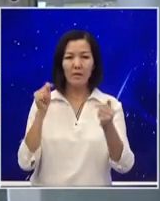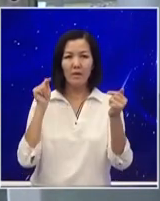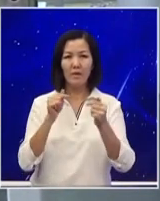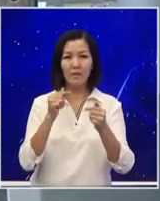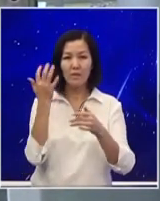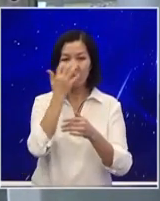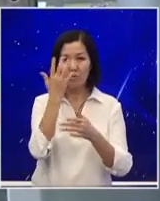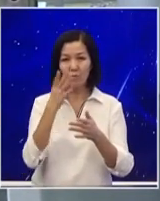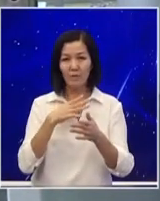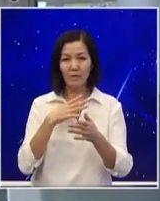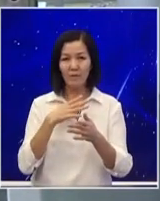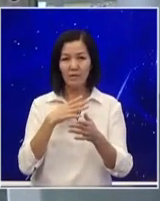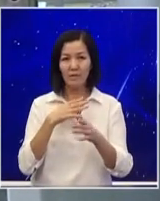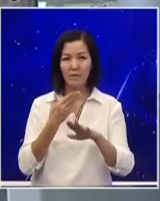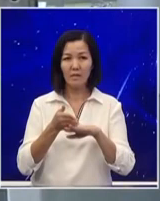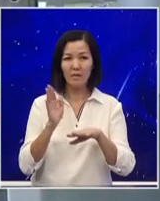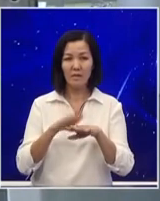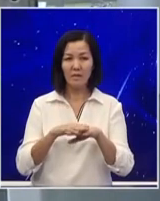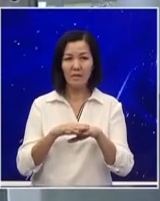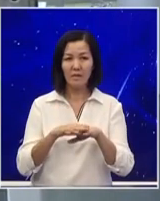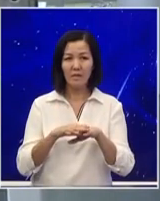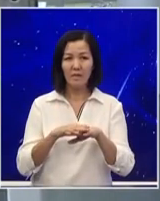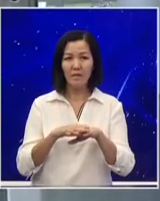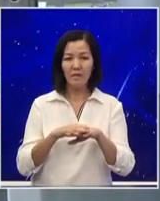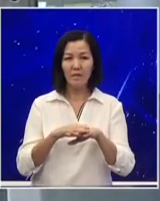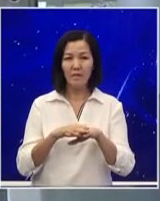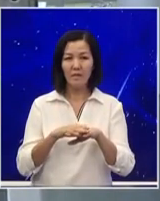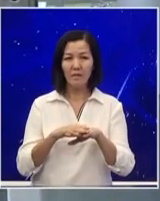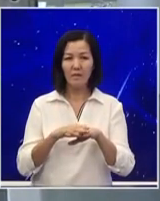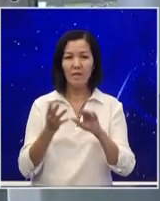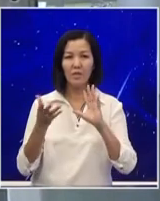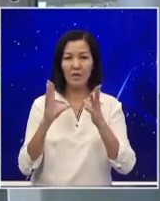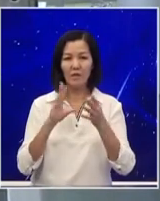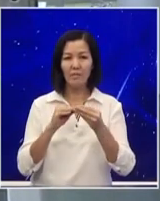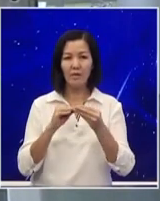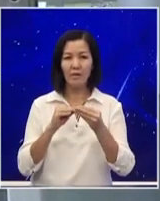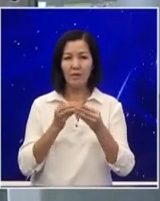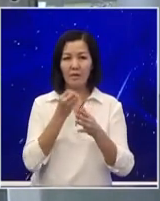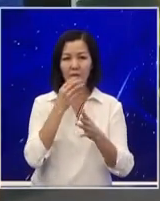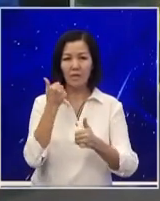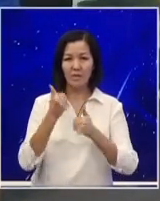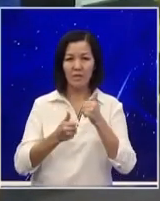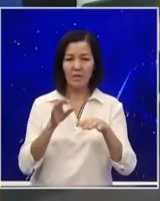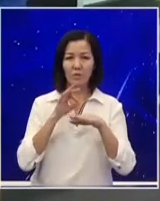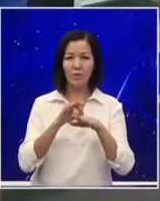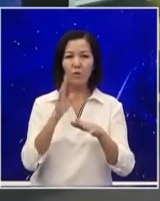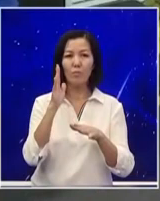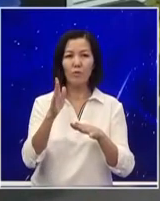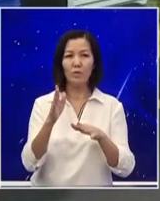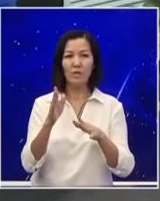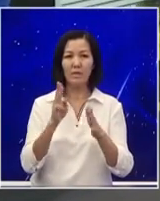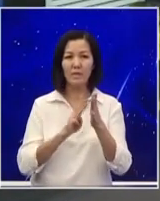қарсыластарын көрмейсің, сол үшін қиындау. Ал вообще жалпы жақсы болып өтті. Болашақта